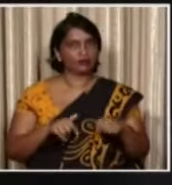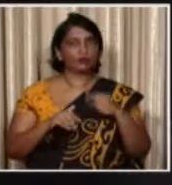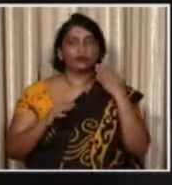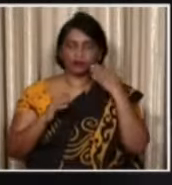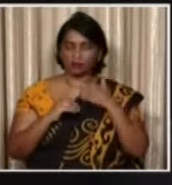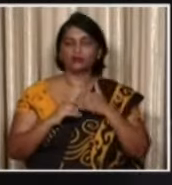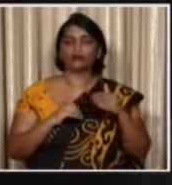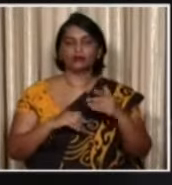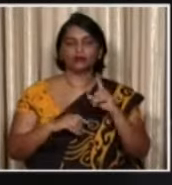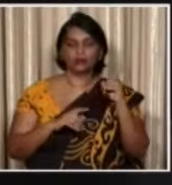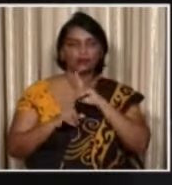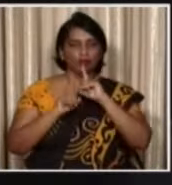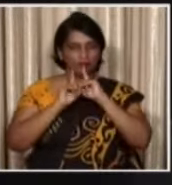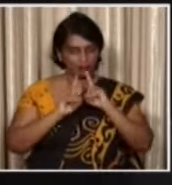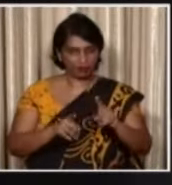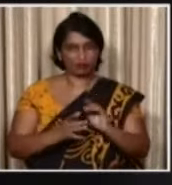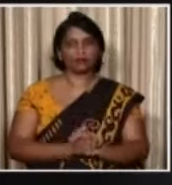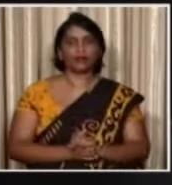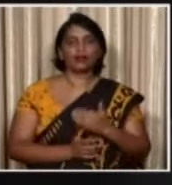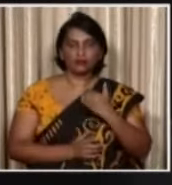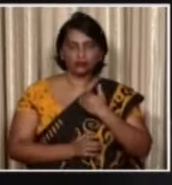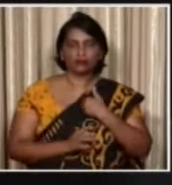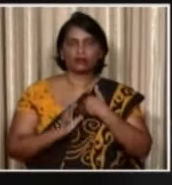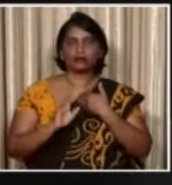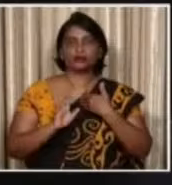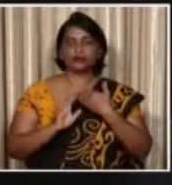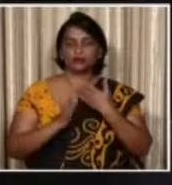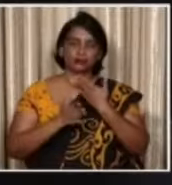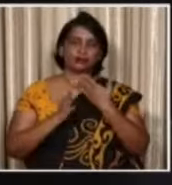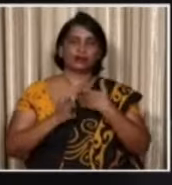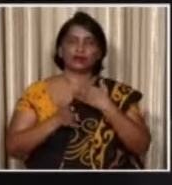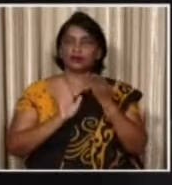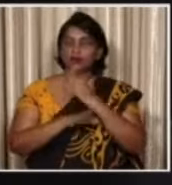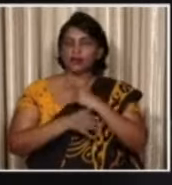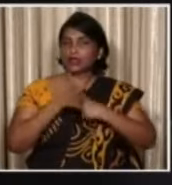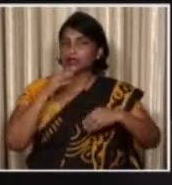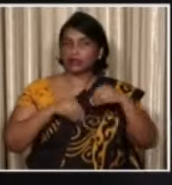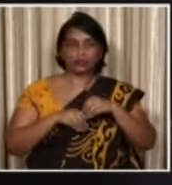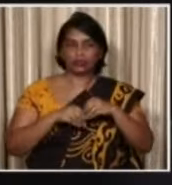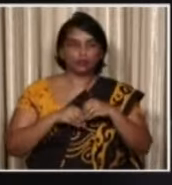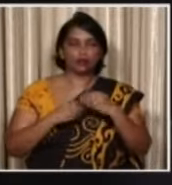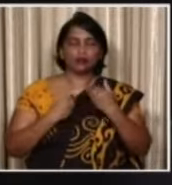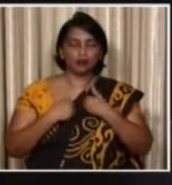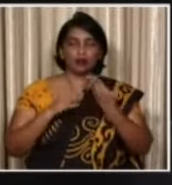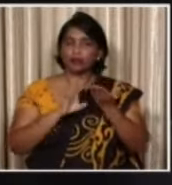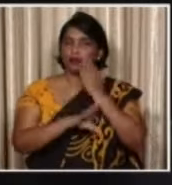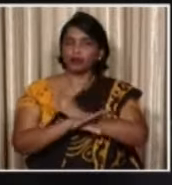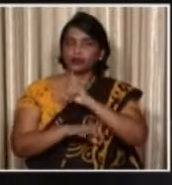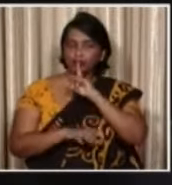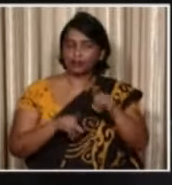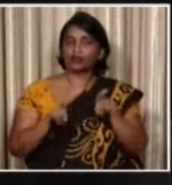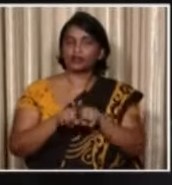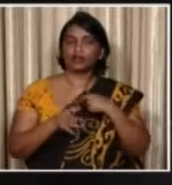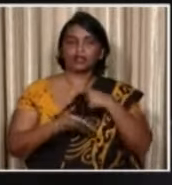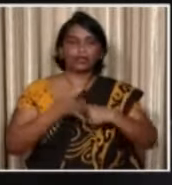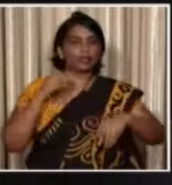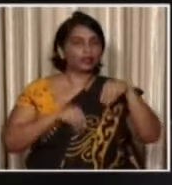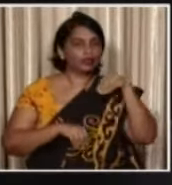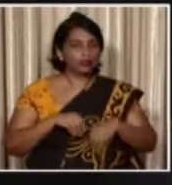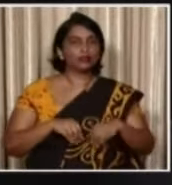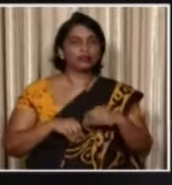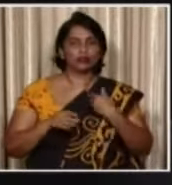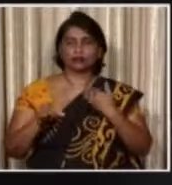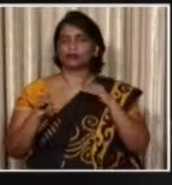Ratama Danuat Karano. Mama Kalin Deshpalne Kenek Karakenek Noi. Ma Kalin Q Paradi Mage Deshpalne